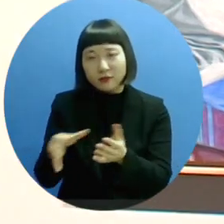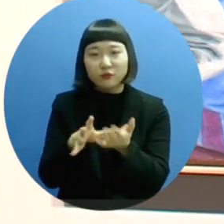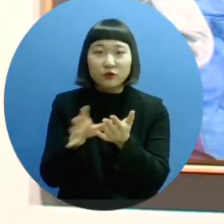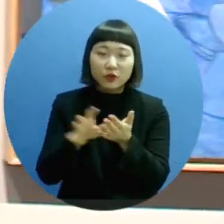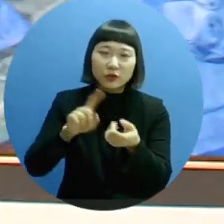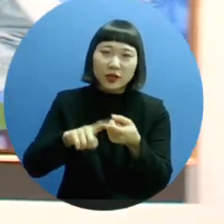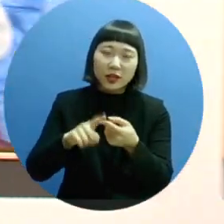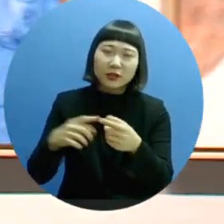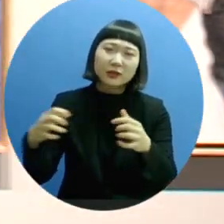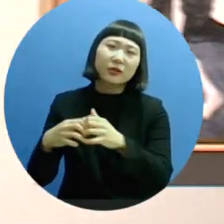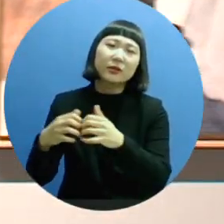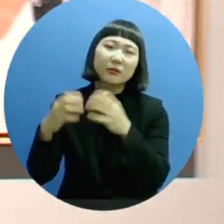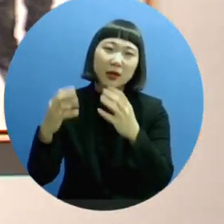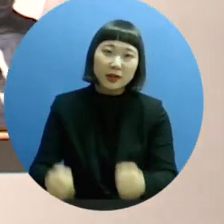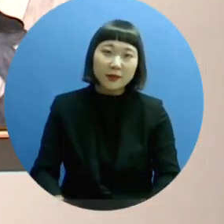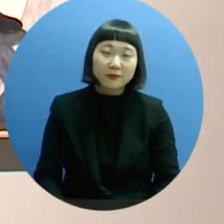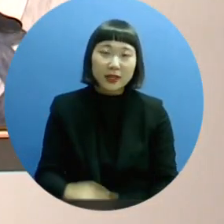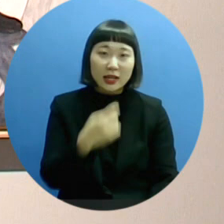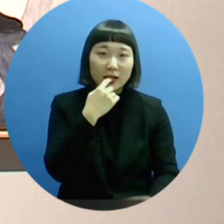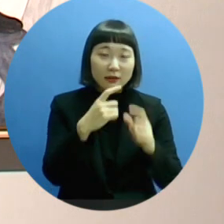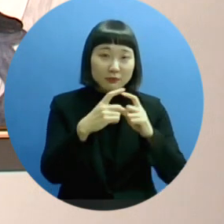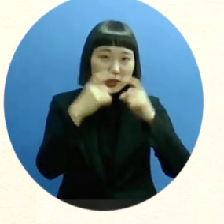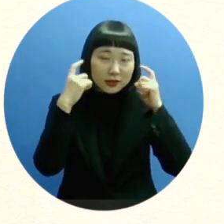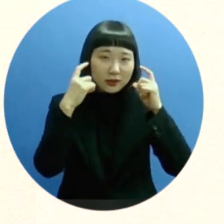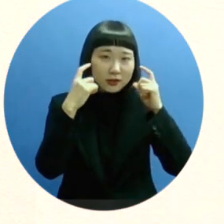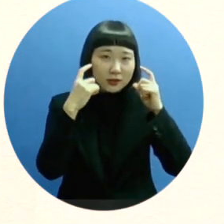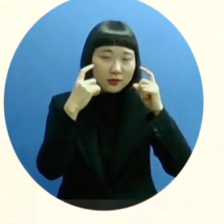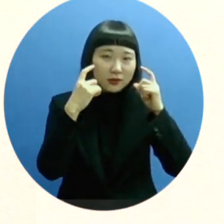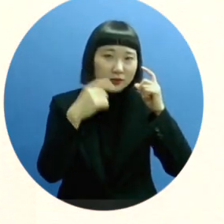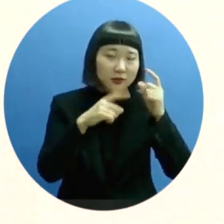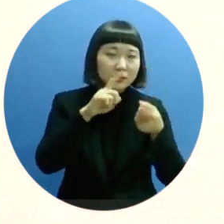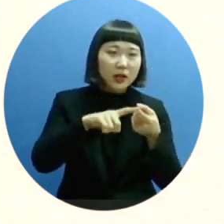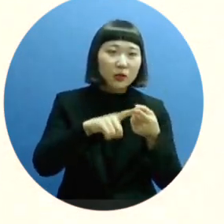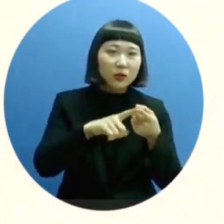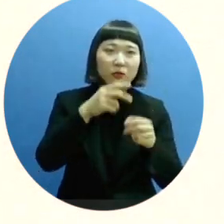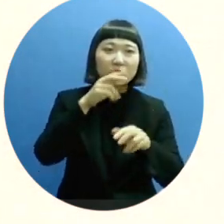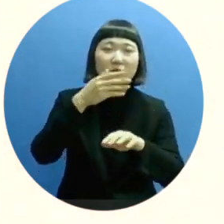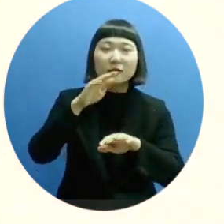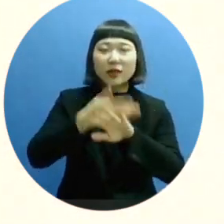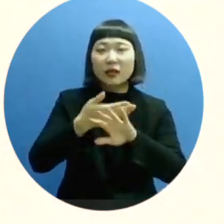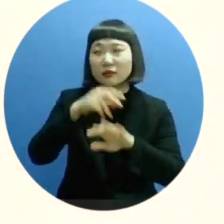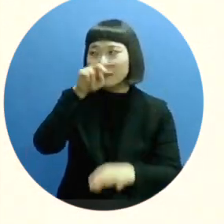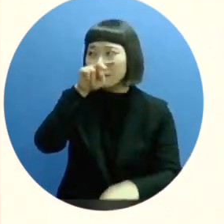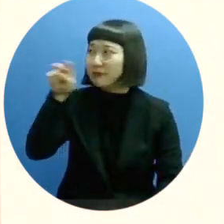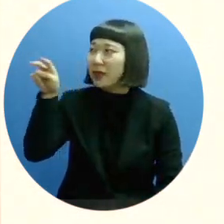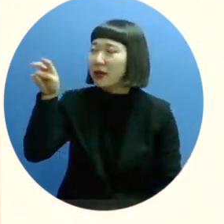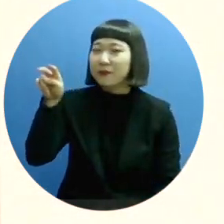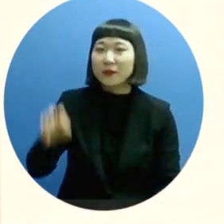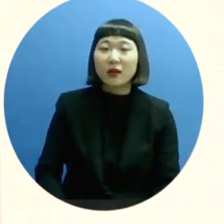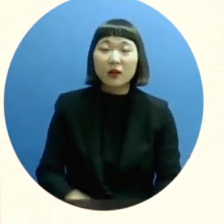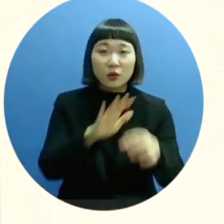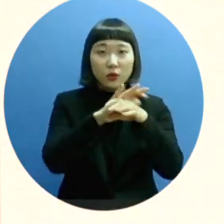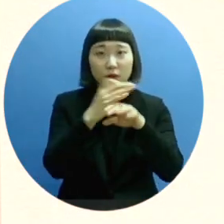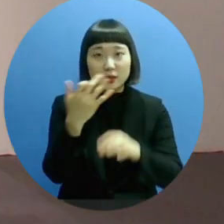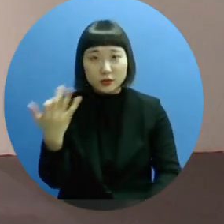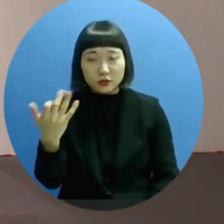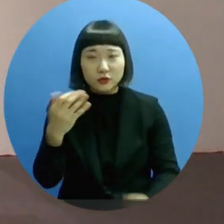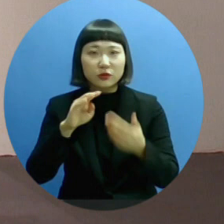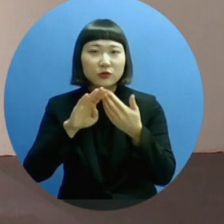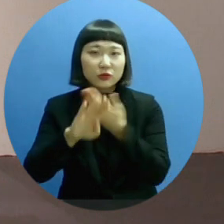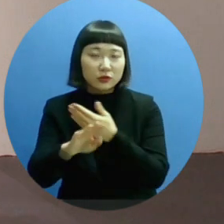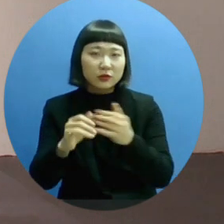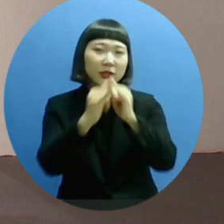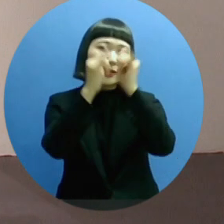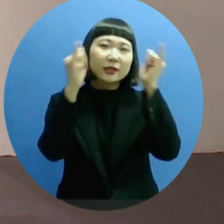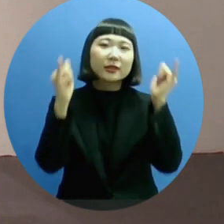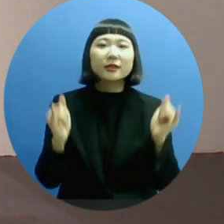마스크를 쓴 채 어딘가를 응시하는 사람들. 작가 치명타는 코로나19를 겪으면서 우리 사회가 마주한